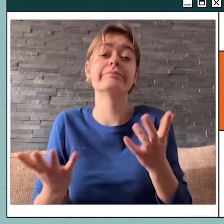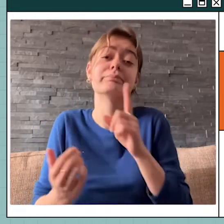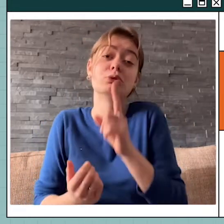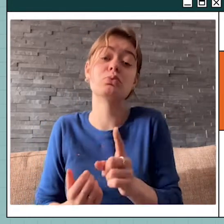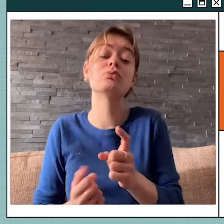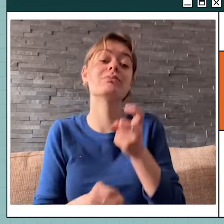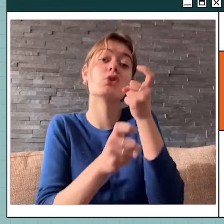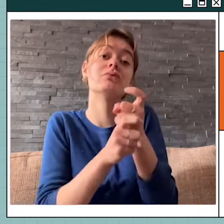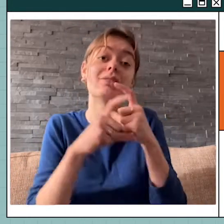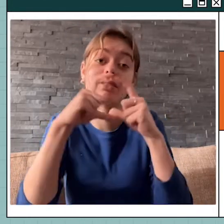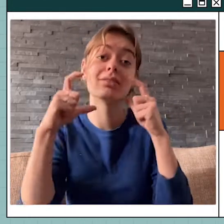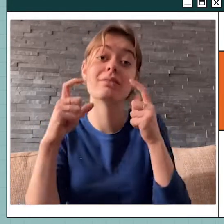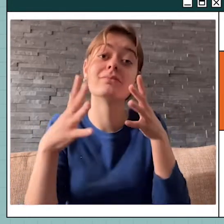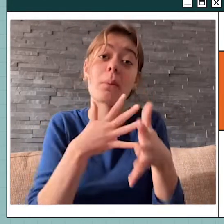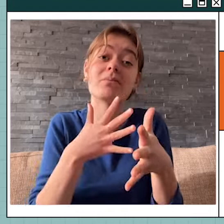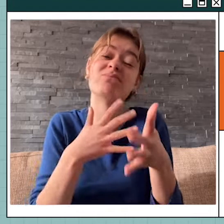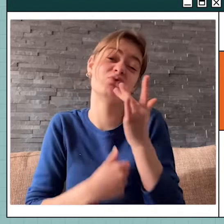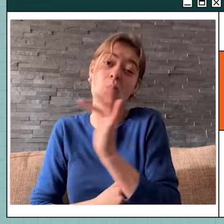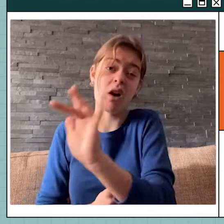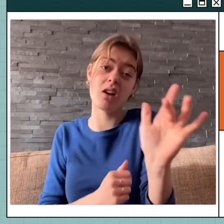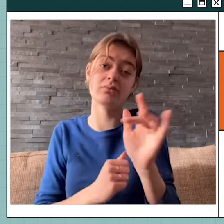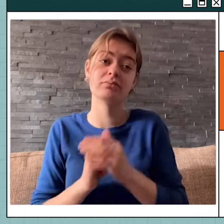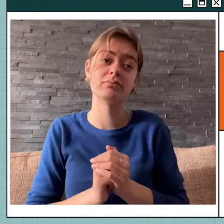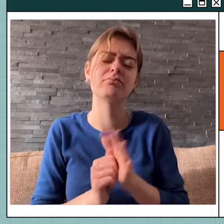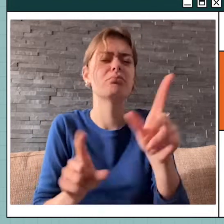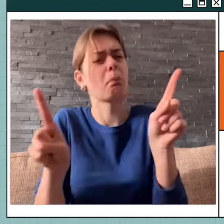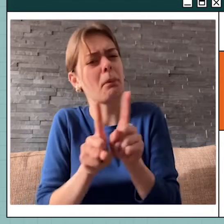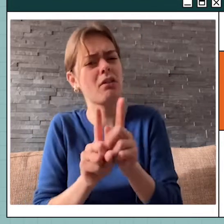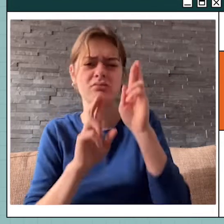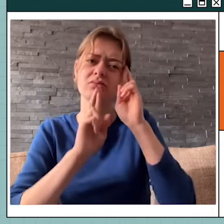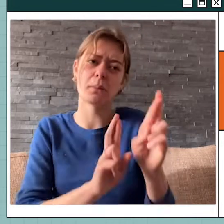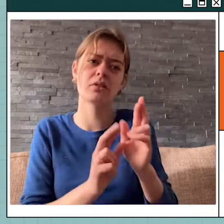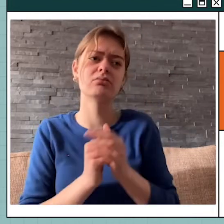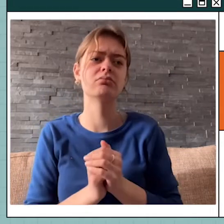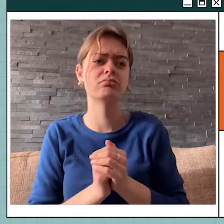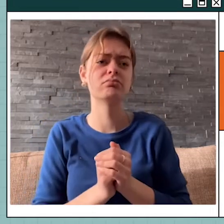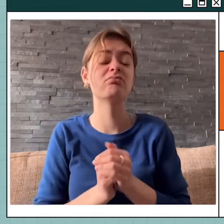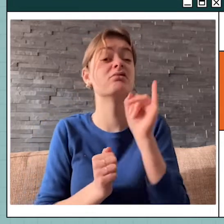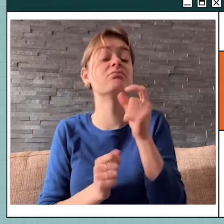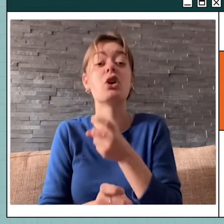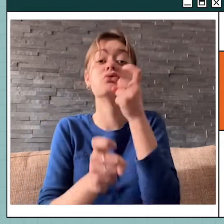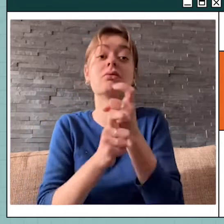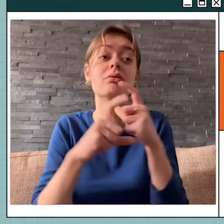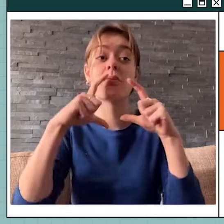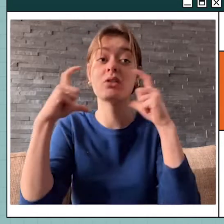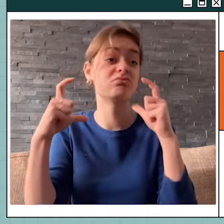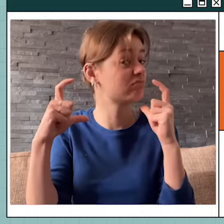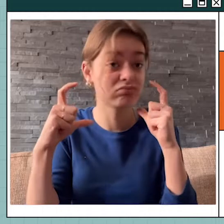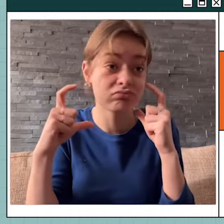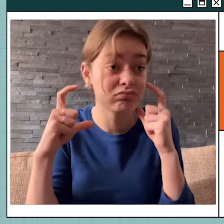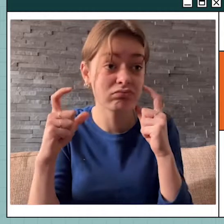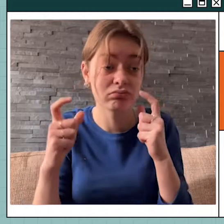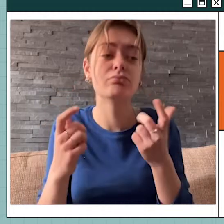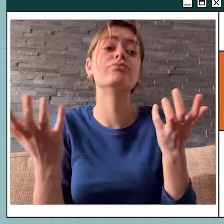surdité. Bon, c'est sûr que le fait d'acheter un masque à visière ou non, c'est un choix très personnel et c'est important de le respecter.